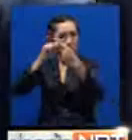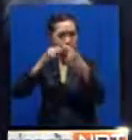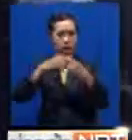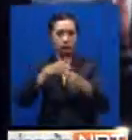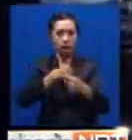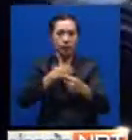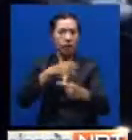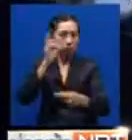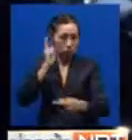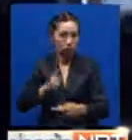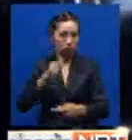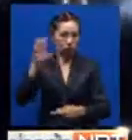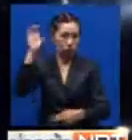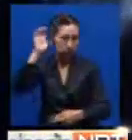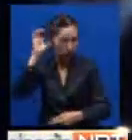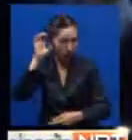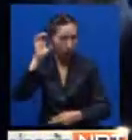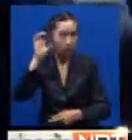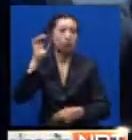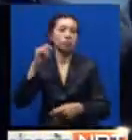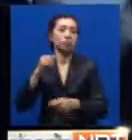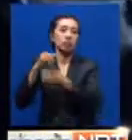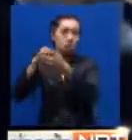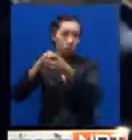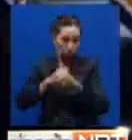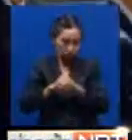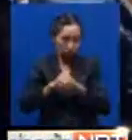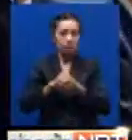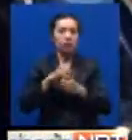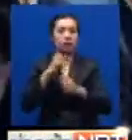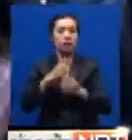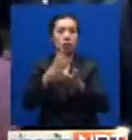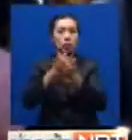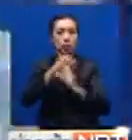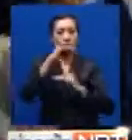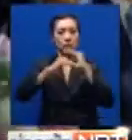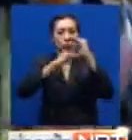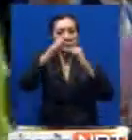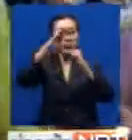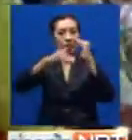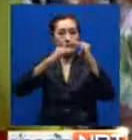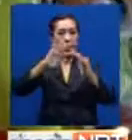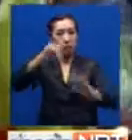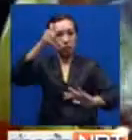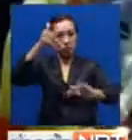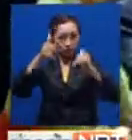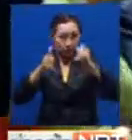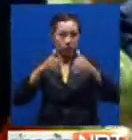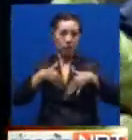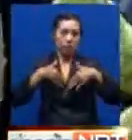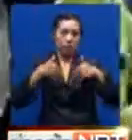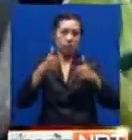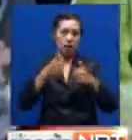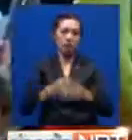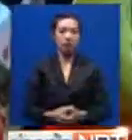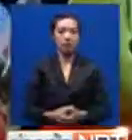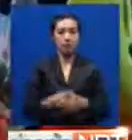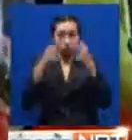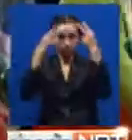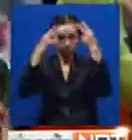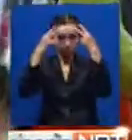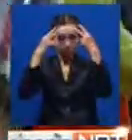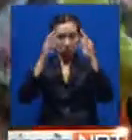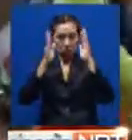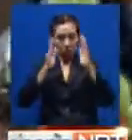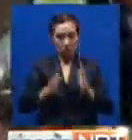ความไว้เนื้อเชื่อใจนำมาซึ่งความเจริญรุ่งเรืองและแบ่งปันความสุขน่ายกรัฐมนตรีนะคะอย่างได้รับเชิญ